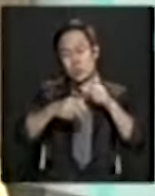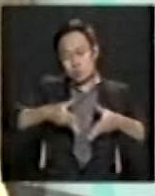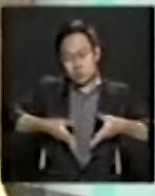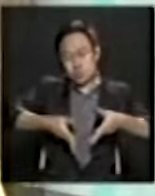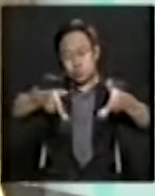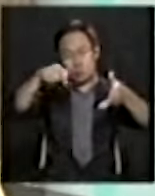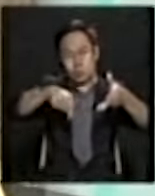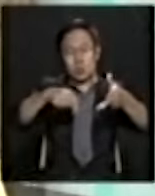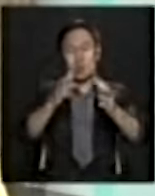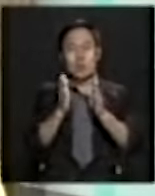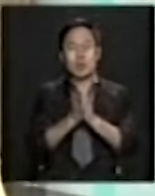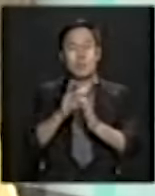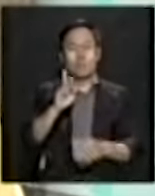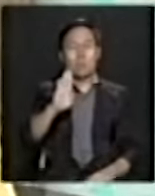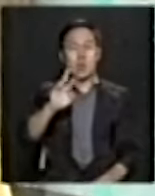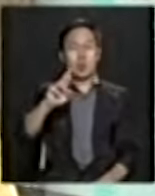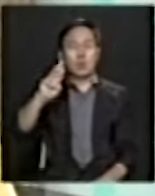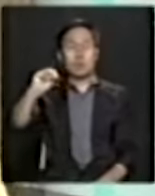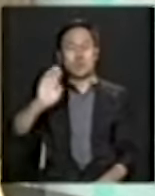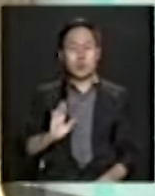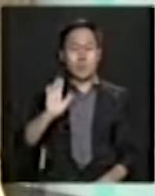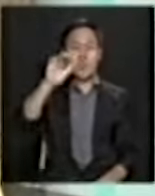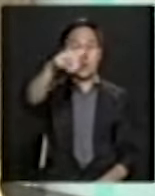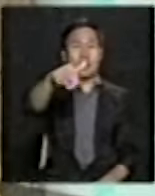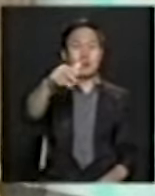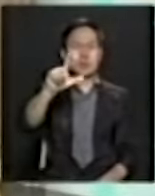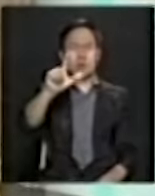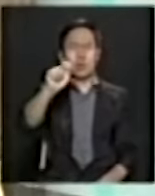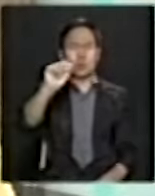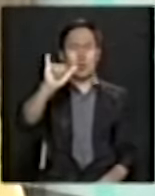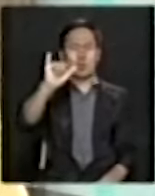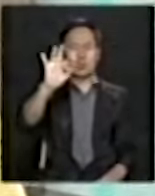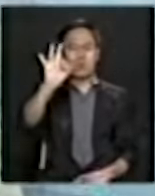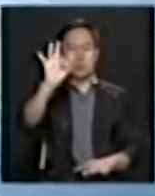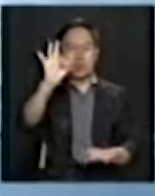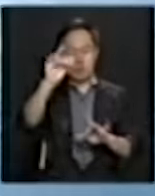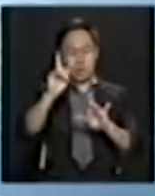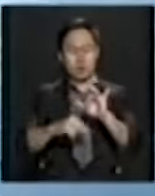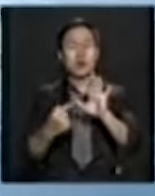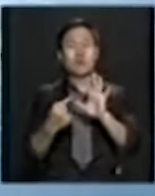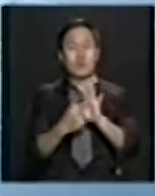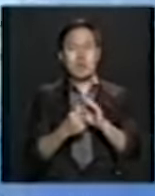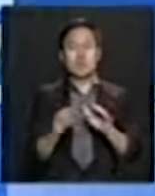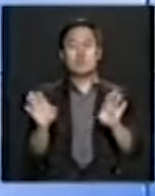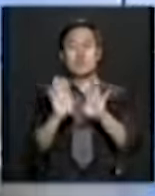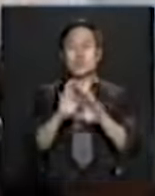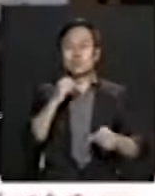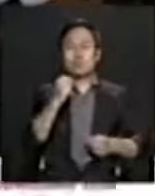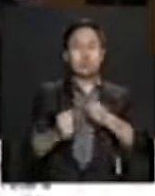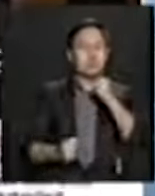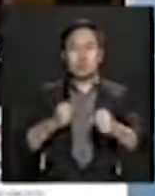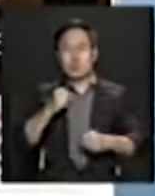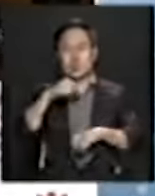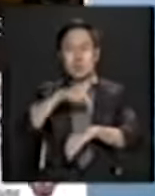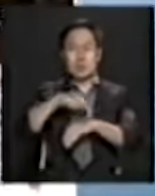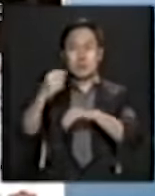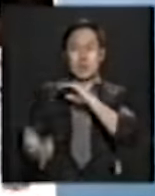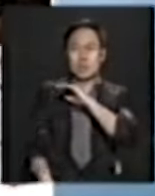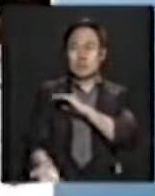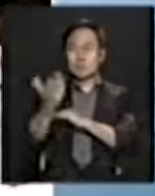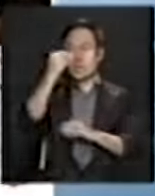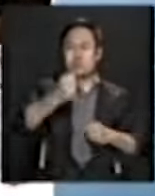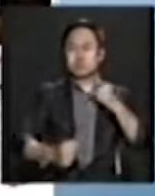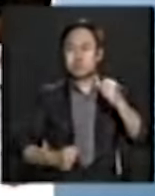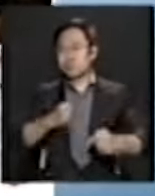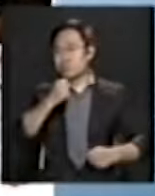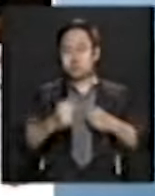รมราชินีนะครับซึ่งเป็นรอยฟ้านะครับวิ่งบนนั้นนะปิดถนนวิ่ง คุณลองคิดถึงบรรยากาศสิ บรรยากาศดีมาก ก็ดีแล้